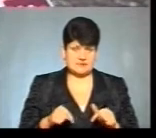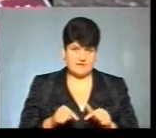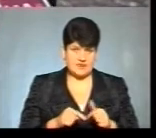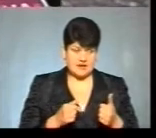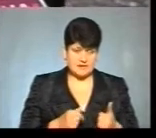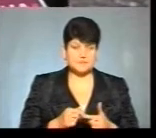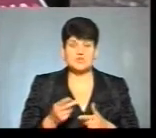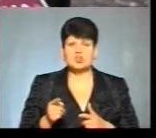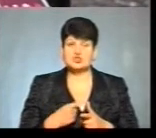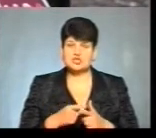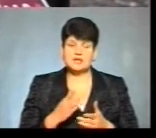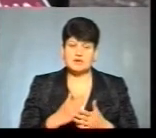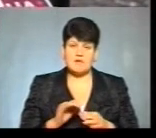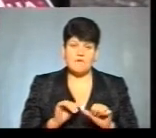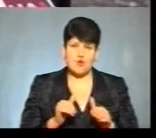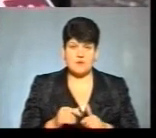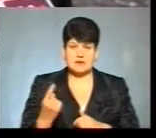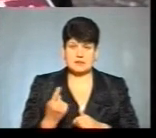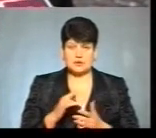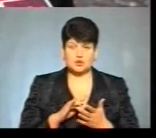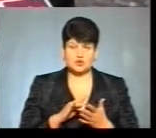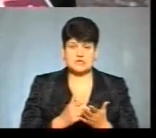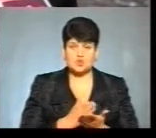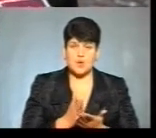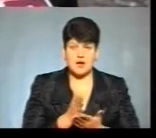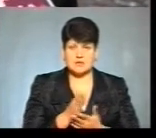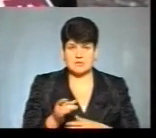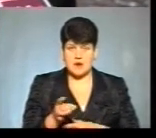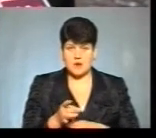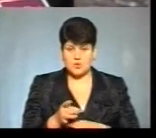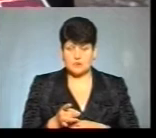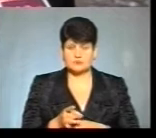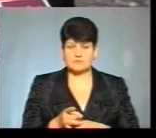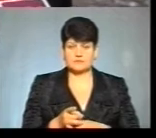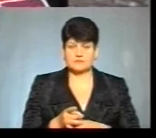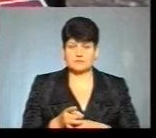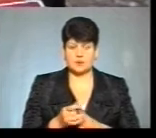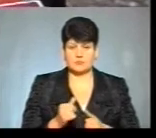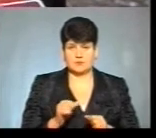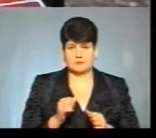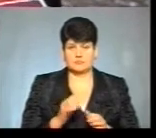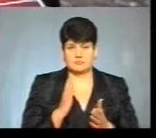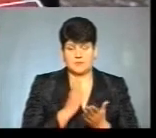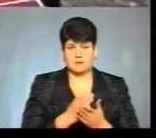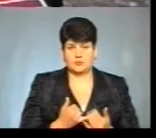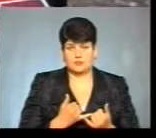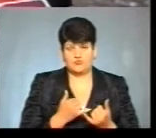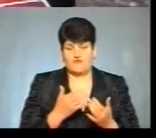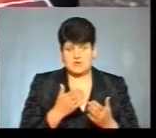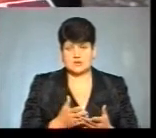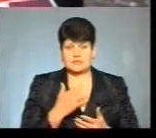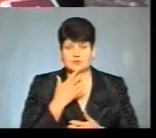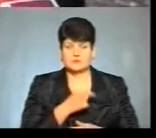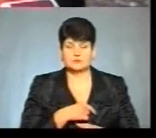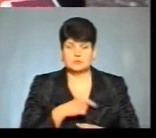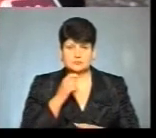є формування, зокрема, єдиної туристичної карти району прямими повноваженнями народного депутата України, виходячи з,